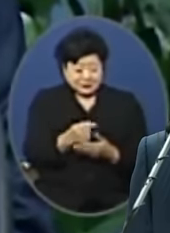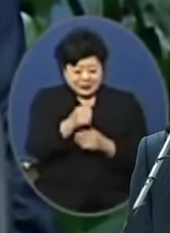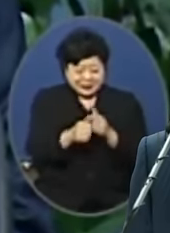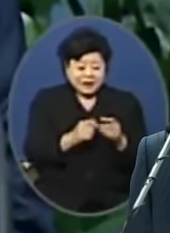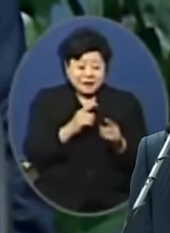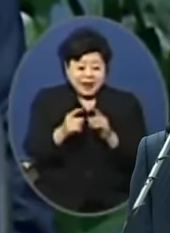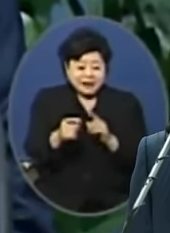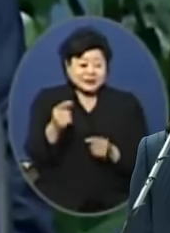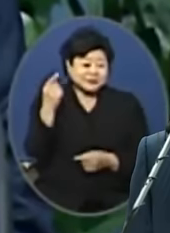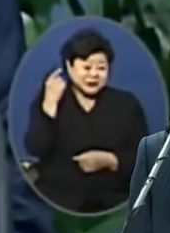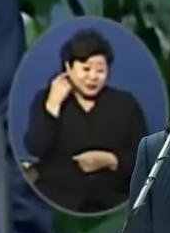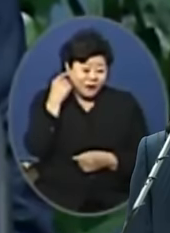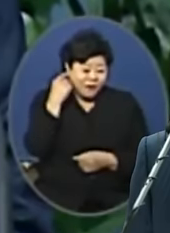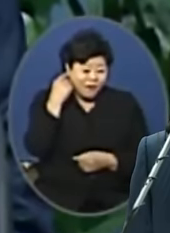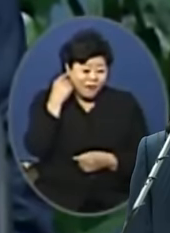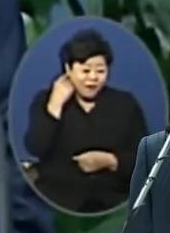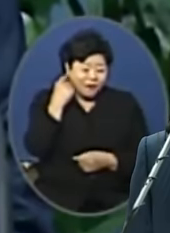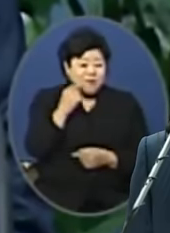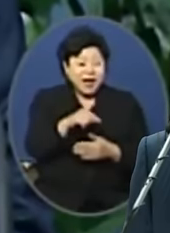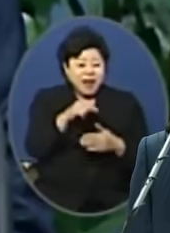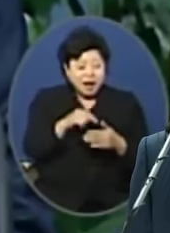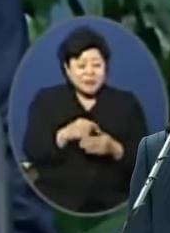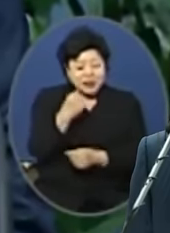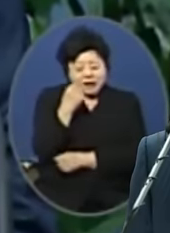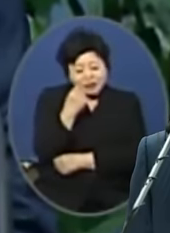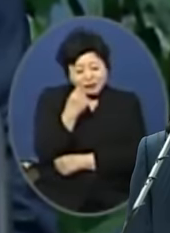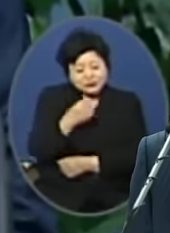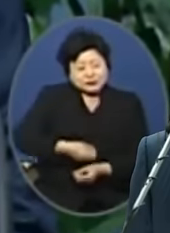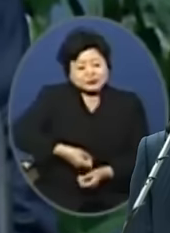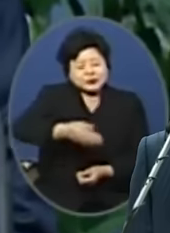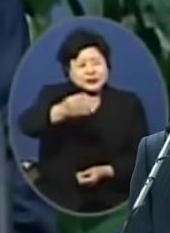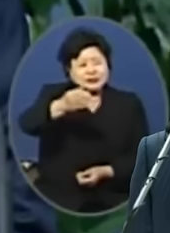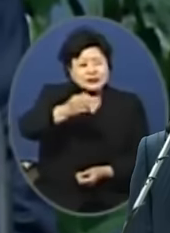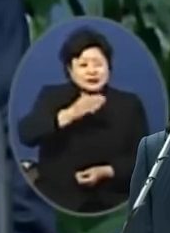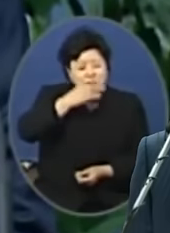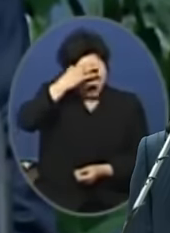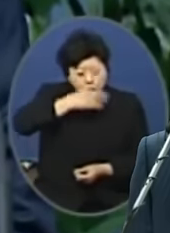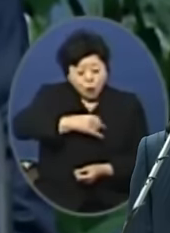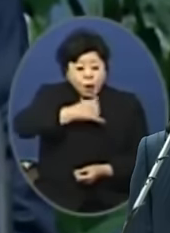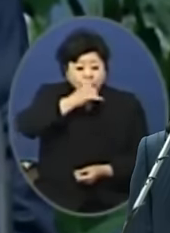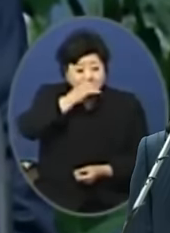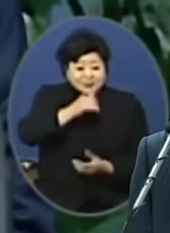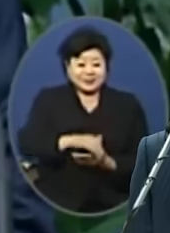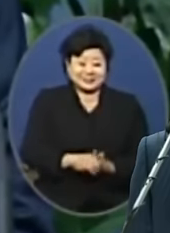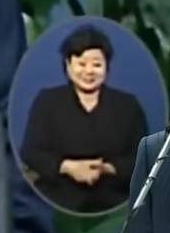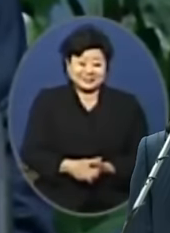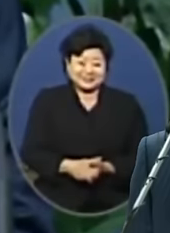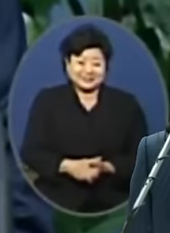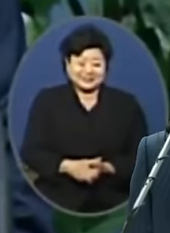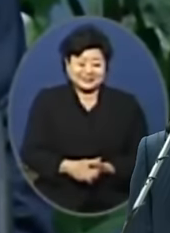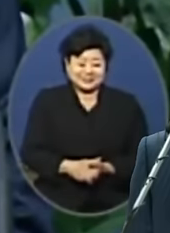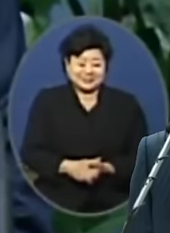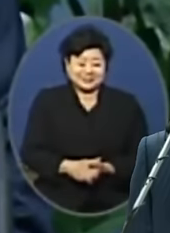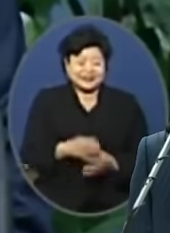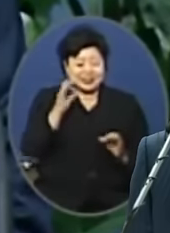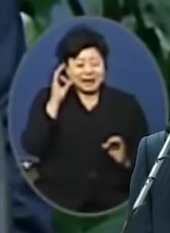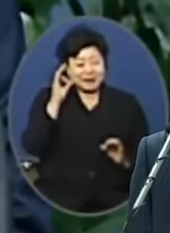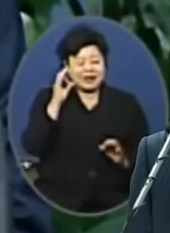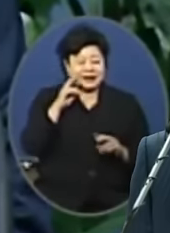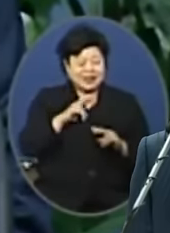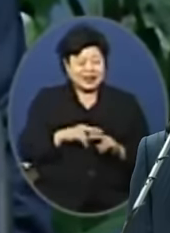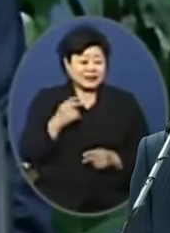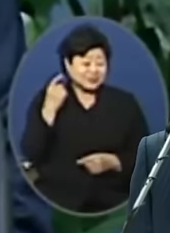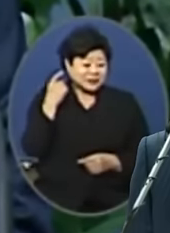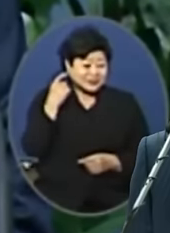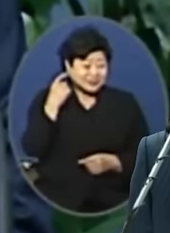하나님 말씀을 듣고 그것을 마음에 뿌린다는 것은 굉장한 효과를 발생하는 것입니다. 가만히 앉아